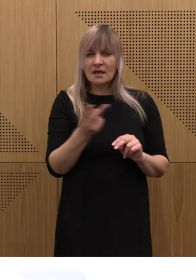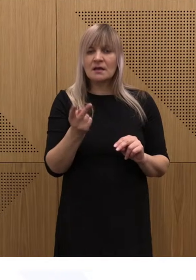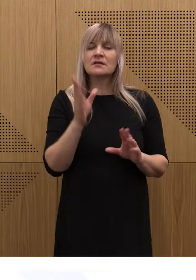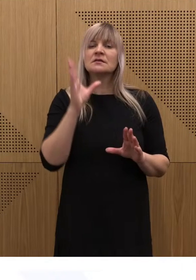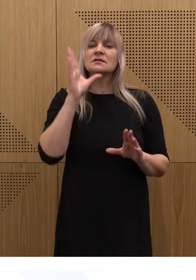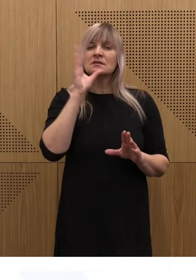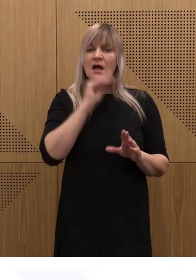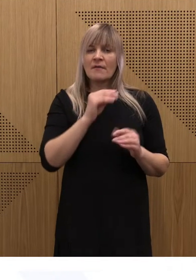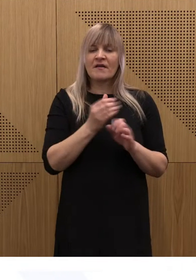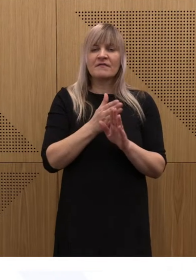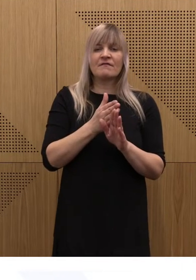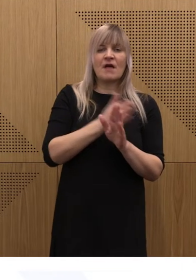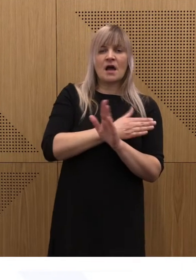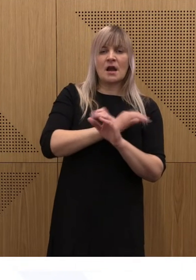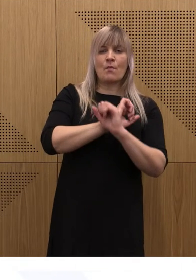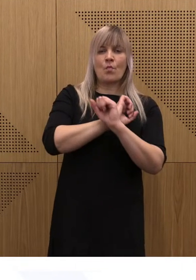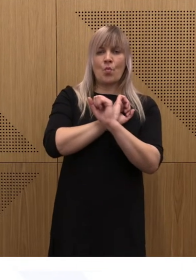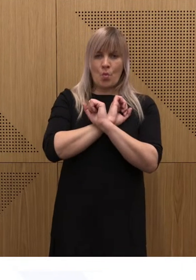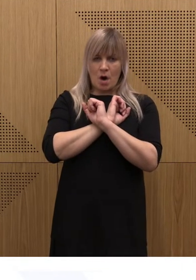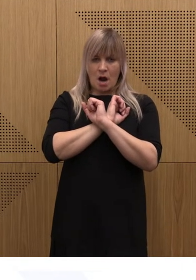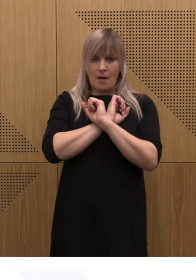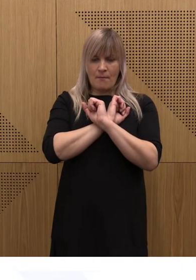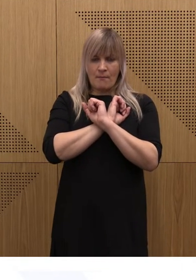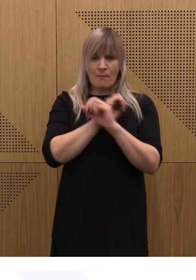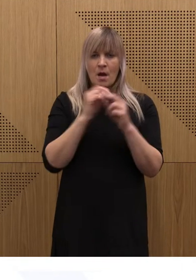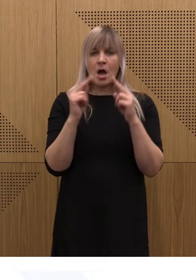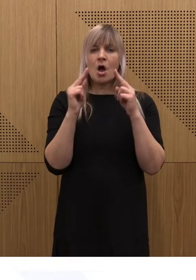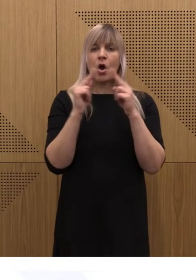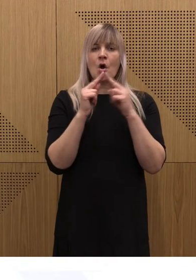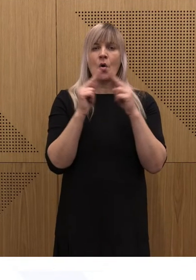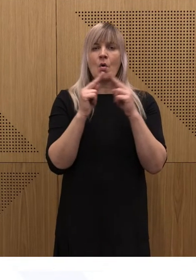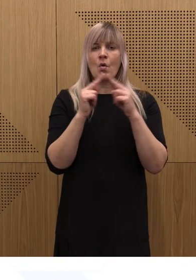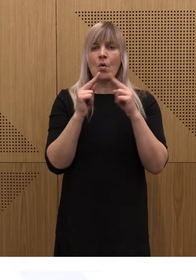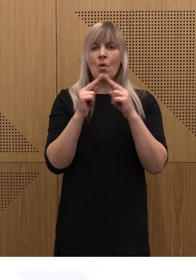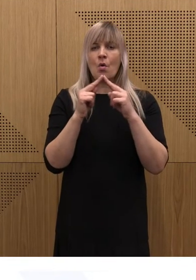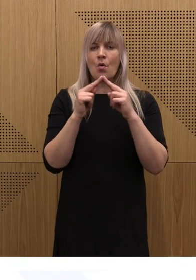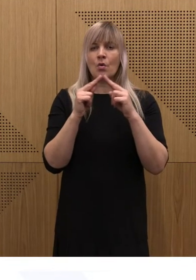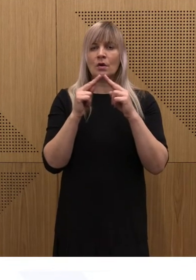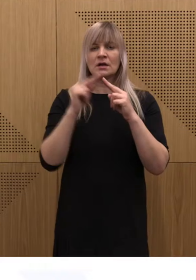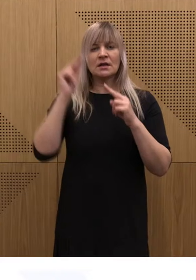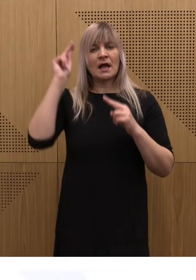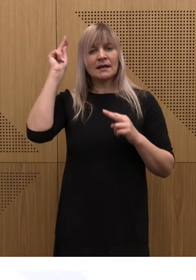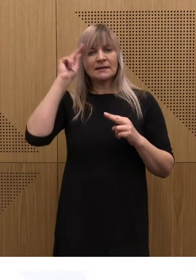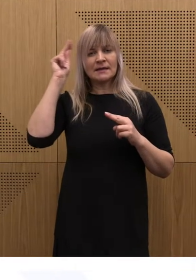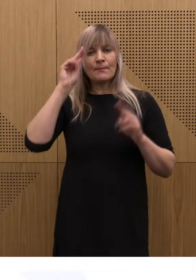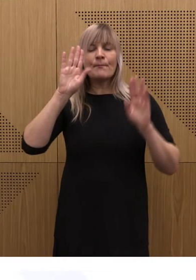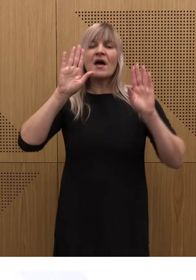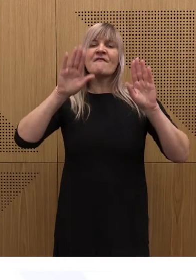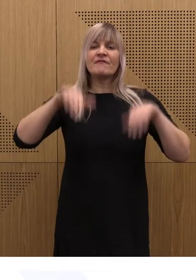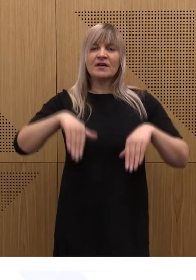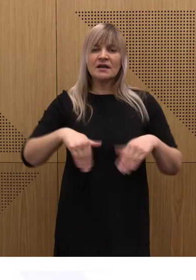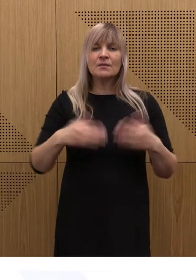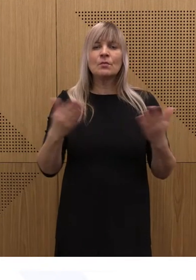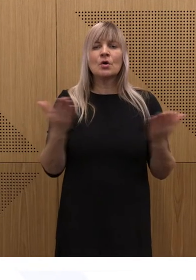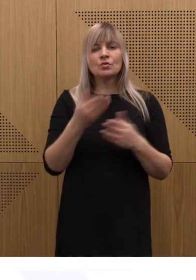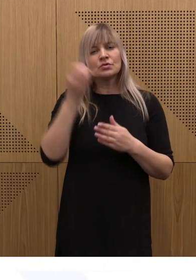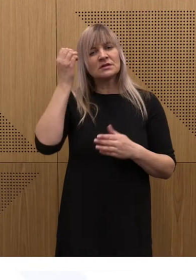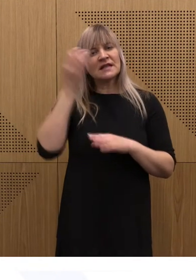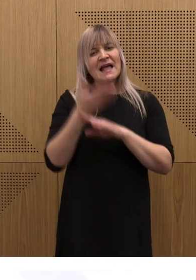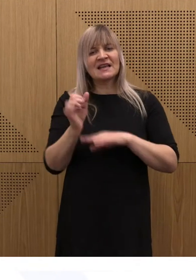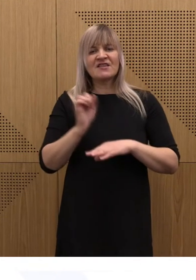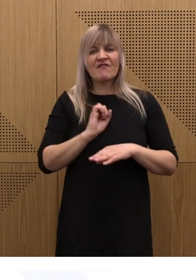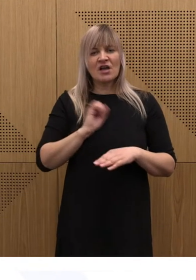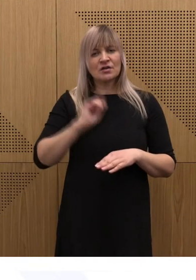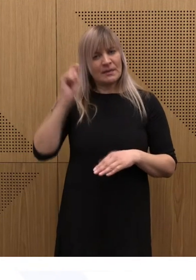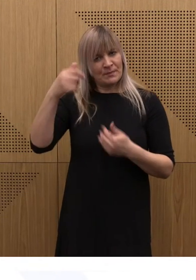õpetajad saavad varem puhkama . Nüüd kontaktõpe võib toimuda hariduslike